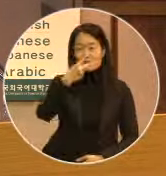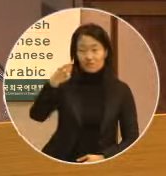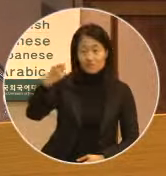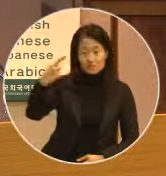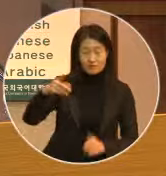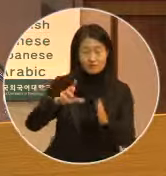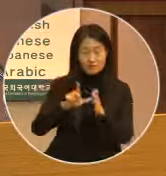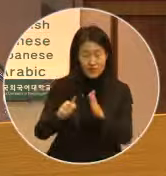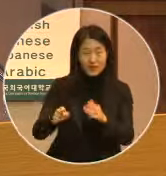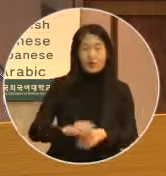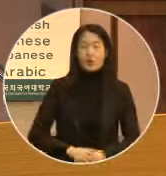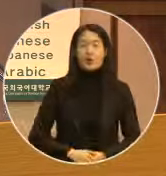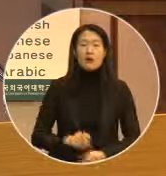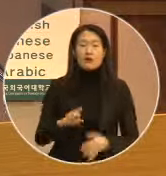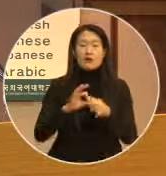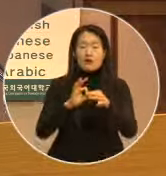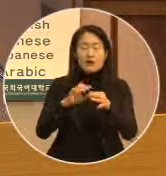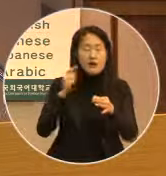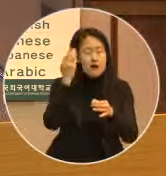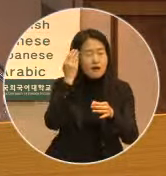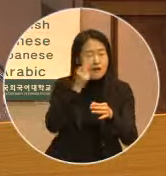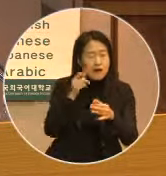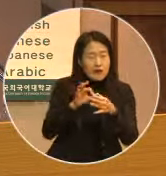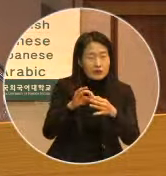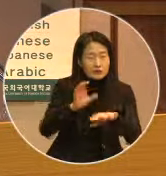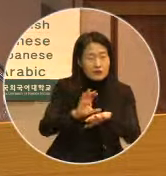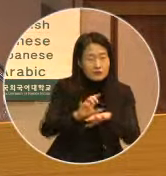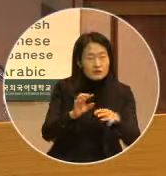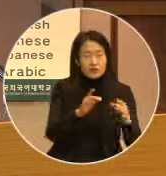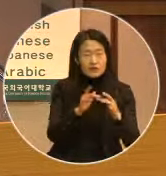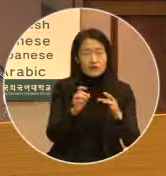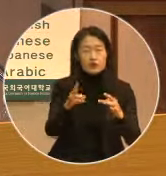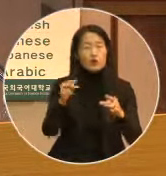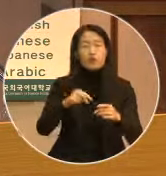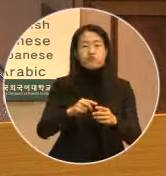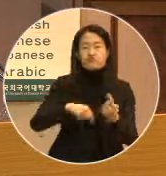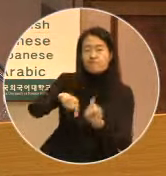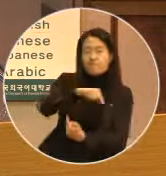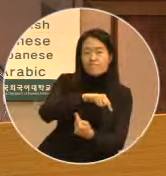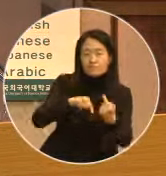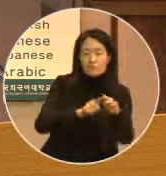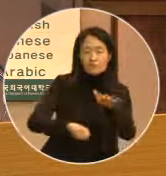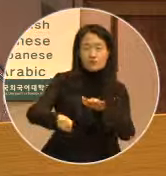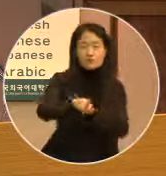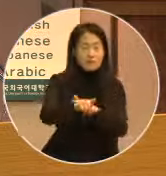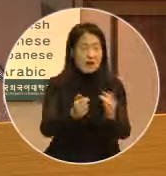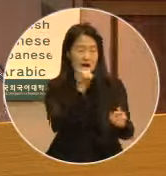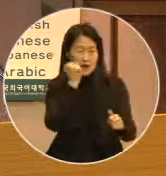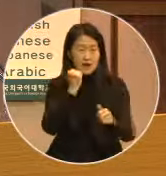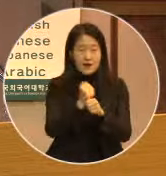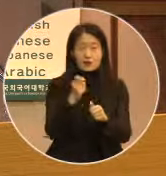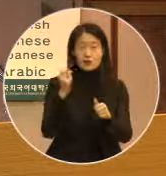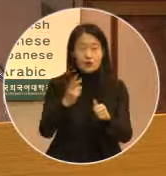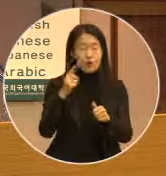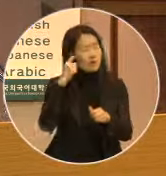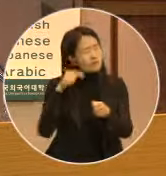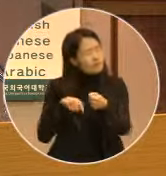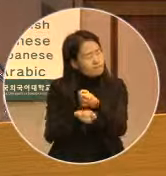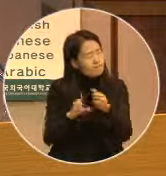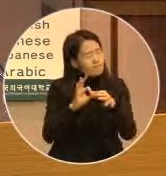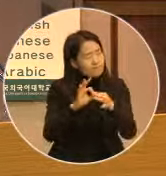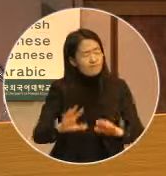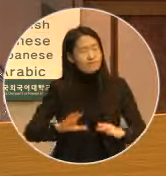2011년도에는 스마트 러닝 시스템 구축 그리고 운영 선도대학으로 선정되었고 교육과학기술부의